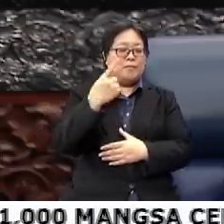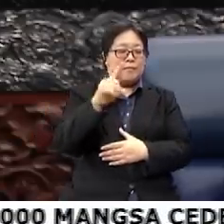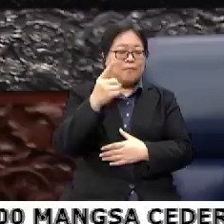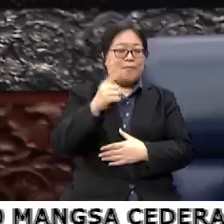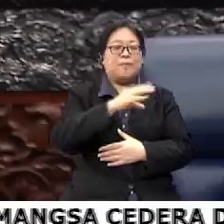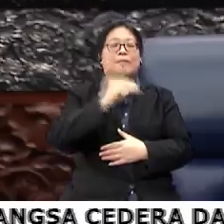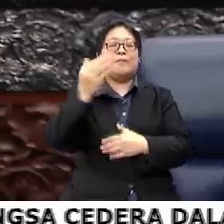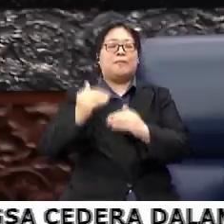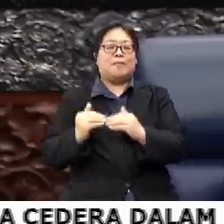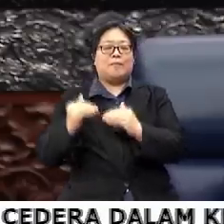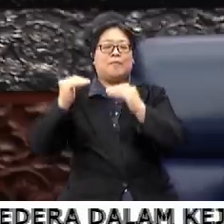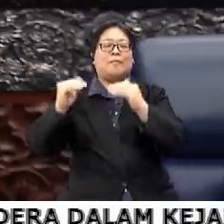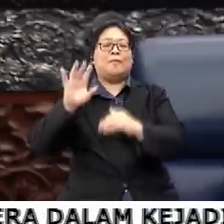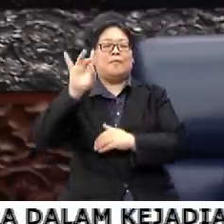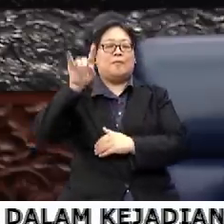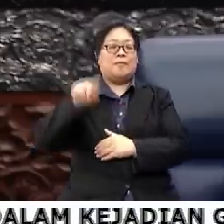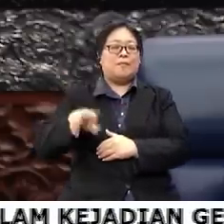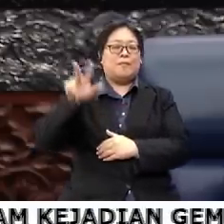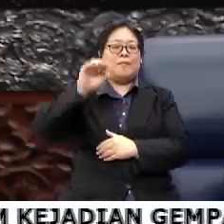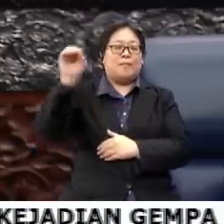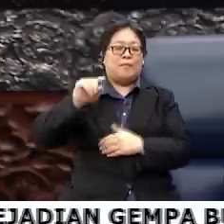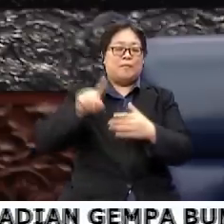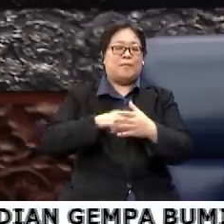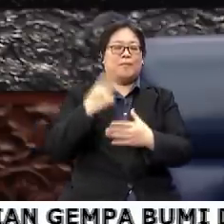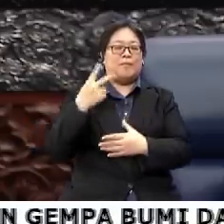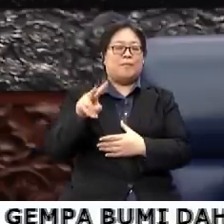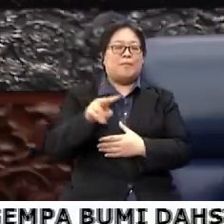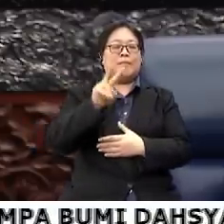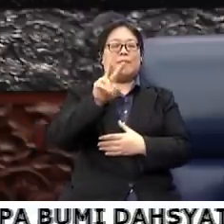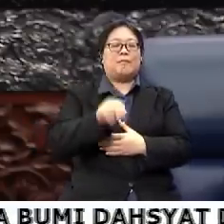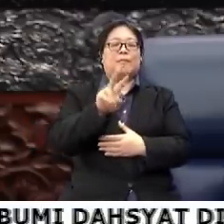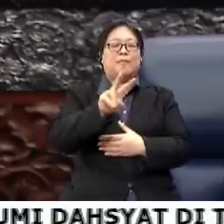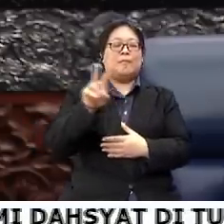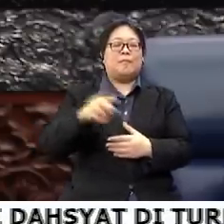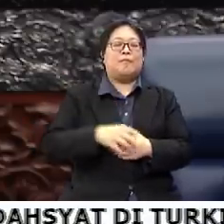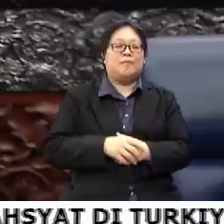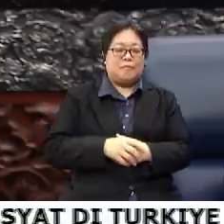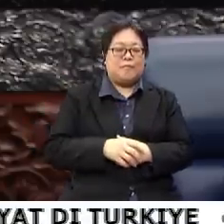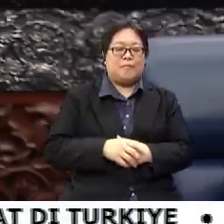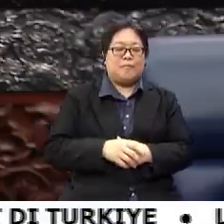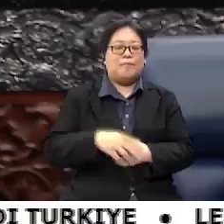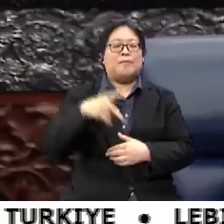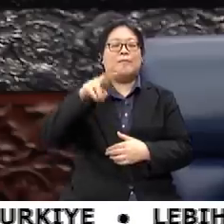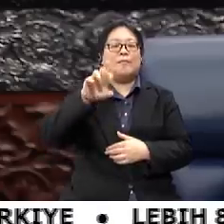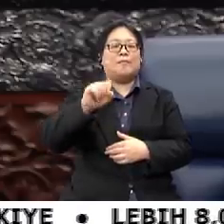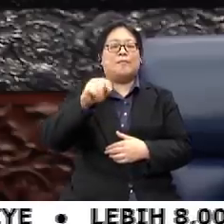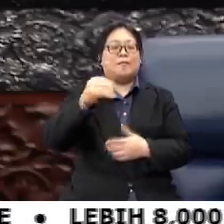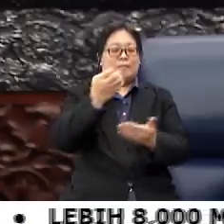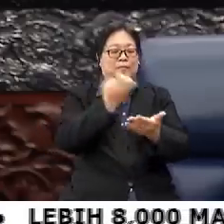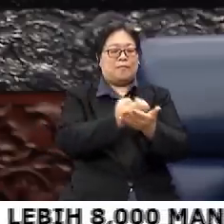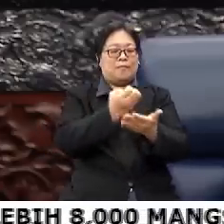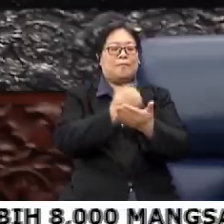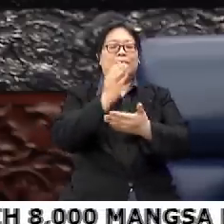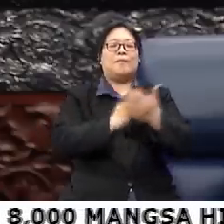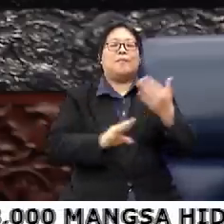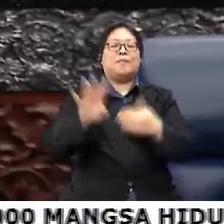terus meningkat pada 8.3% pada bulan Disember 2022. Dan prestasi ekonomi bagi suku tahun